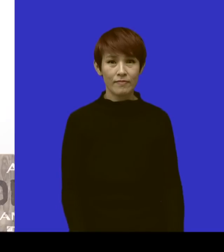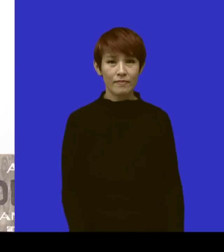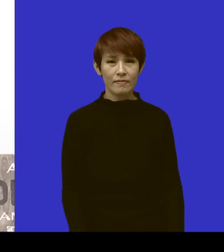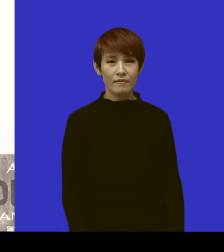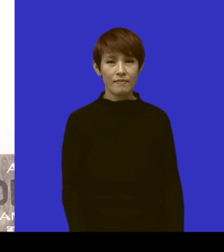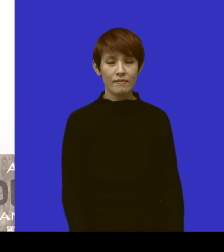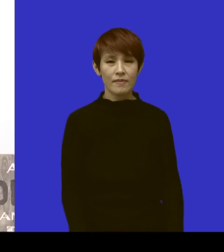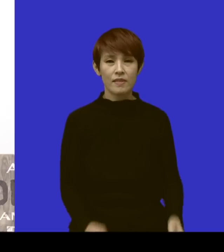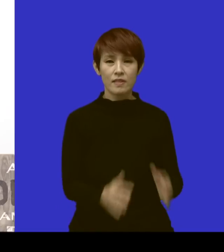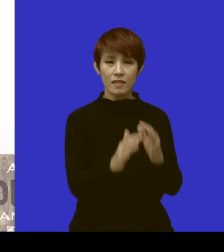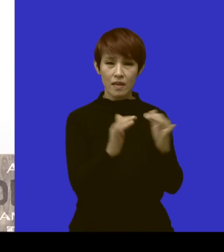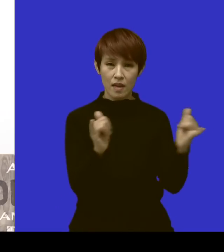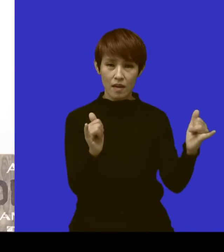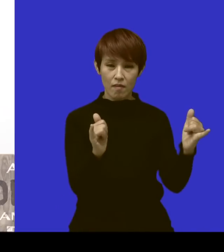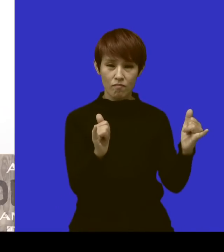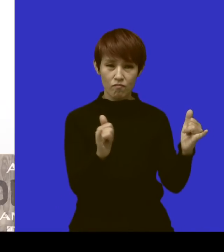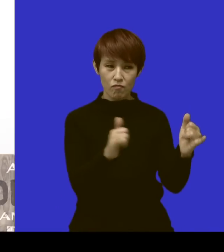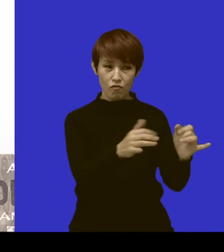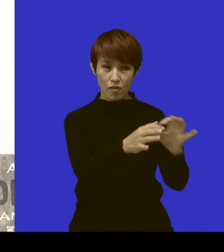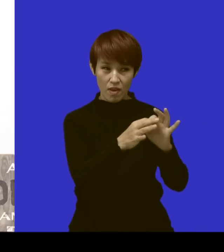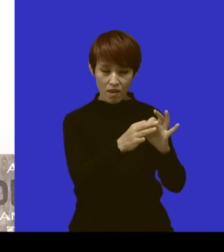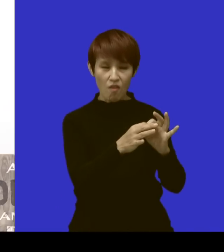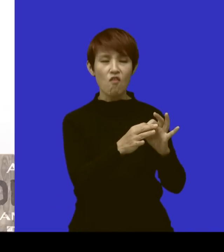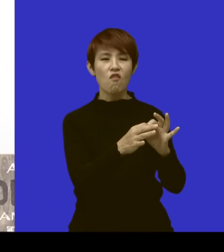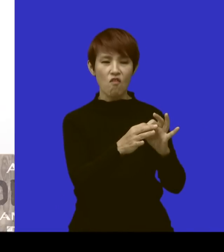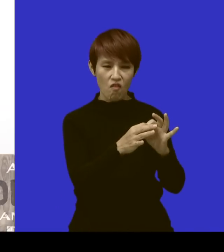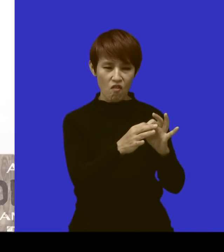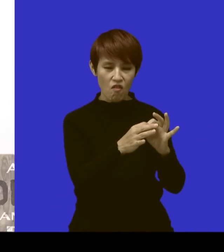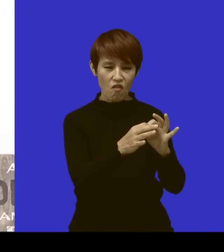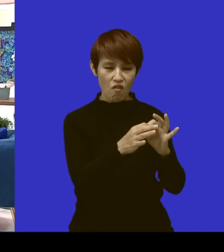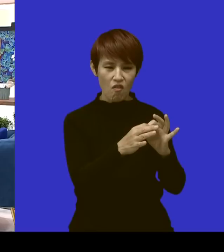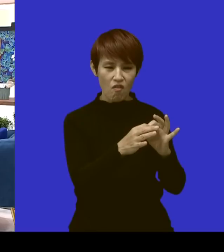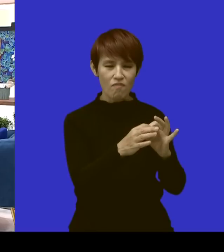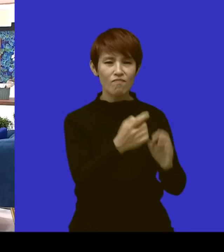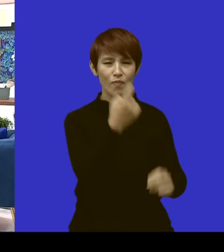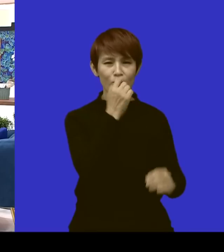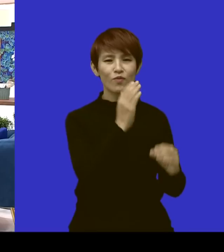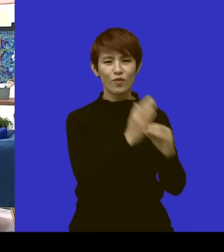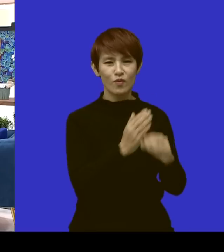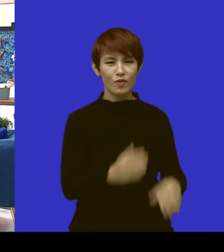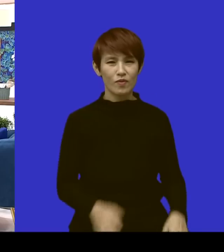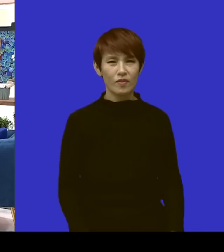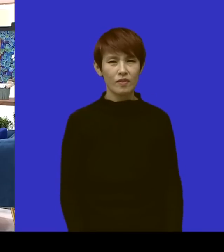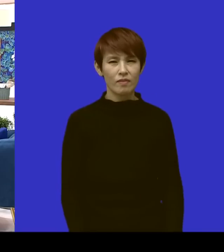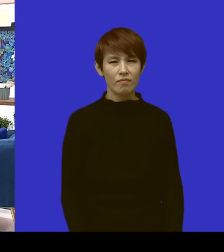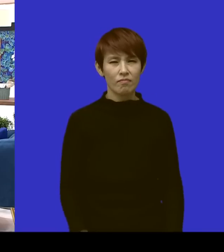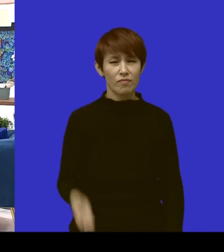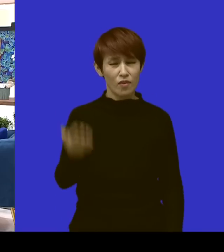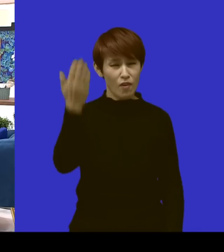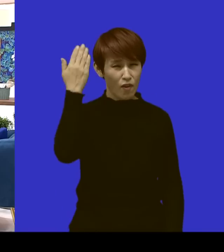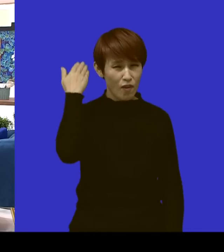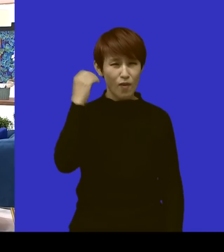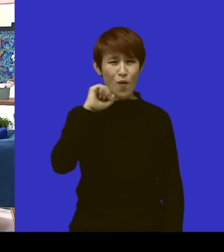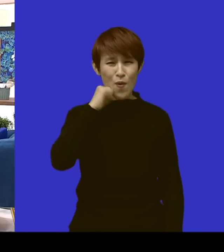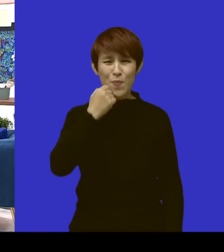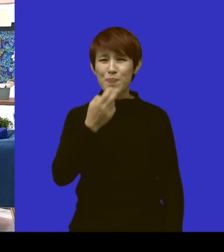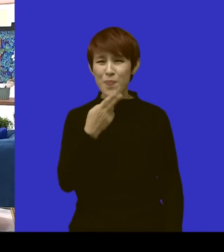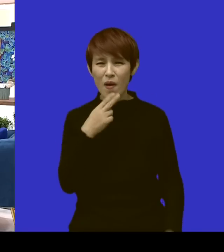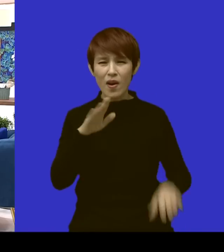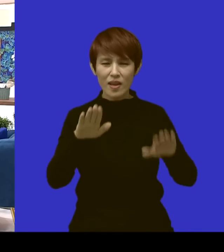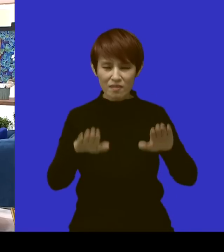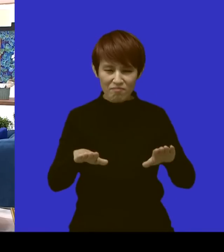인간관계도 이럴 수 있구나 라는 거. 그러니까 어찌 보면 그 전에 너무 어려운 일이 없었던 거예요.